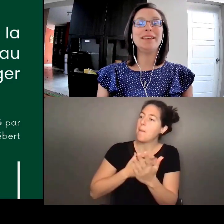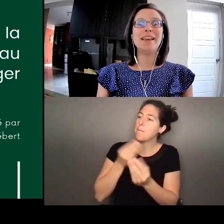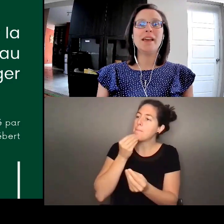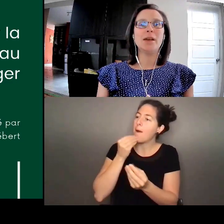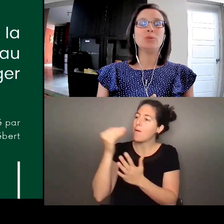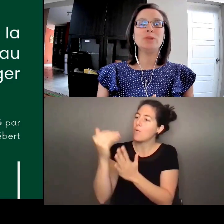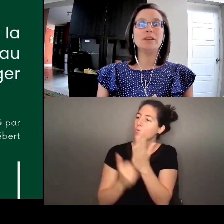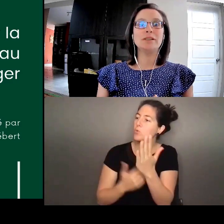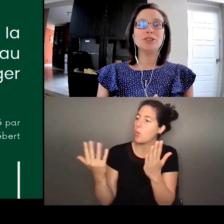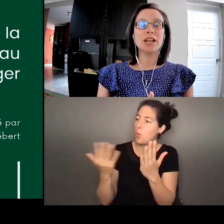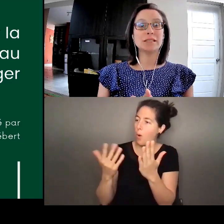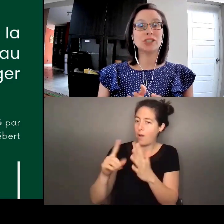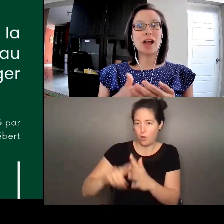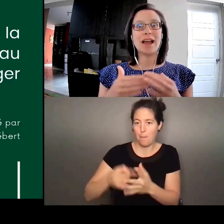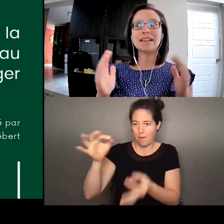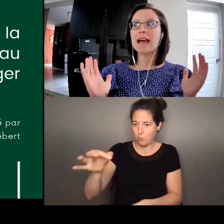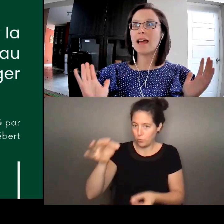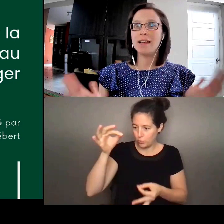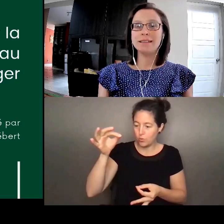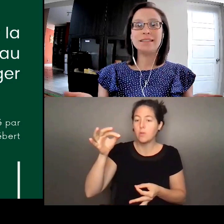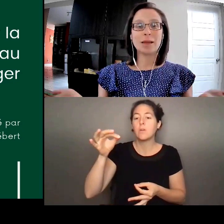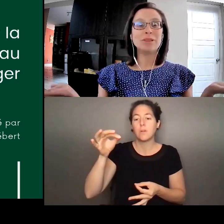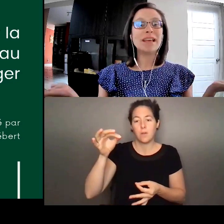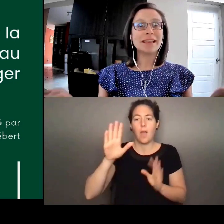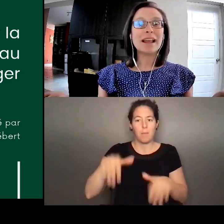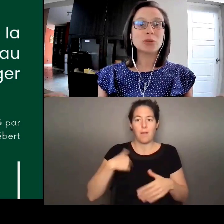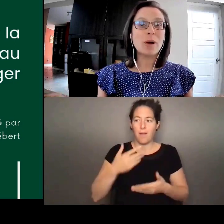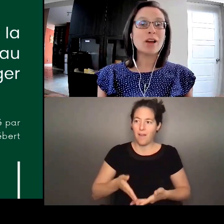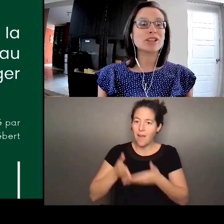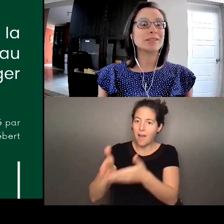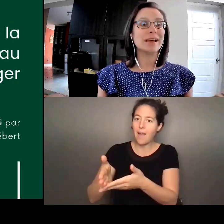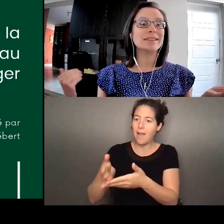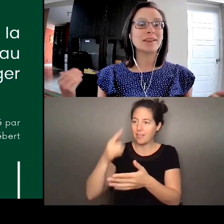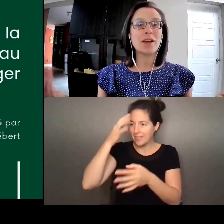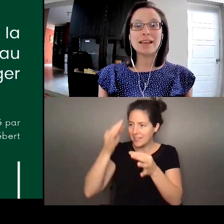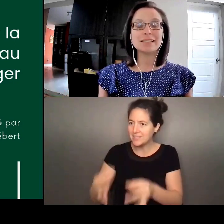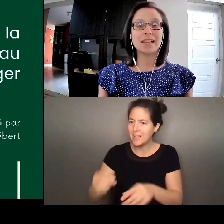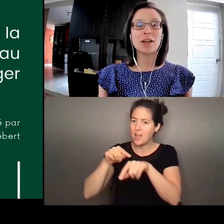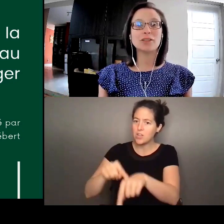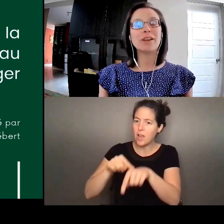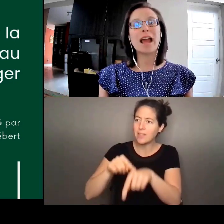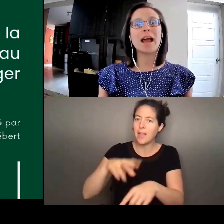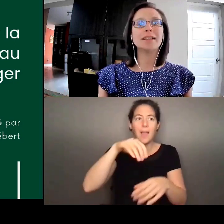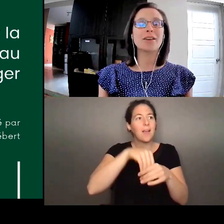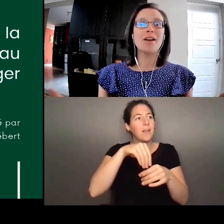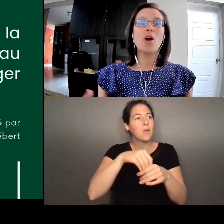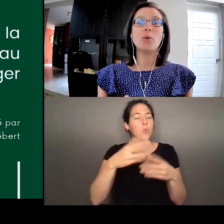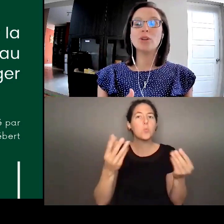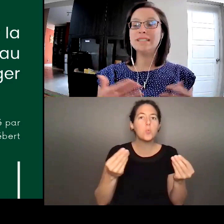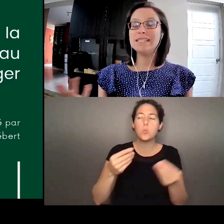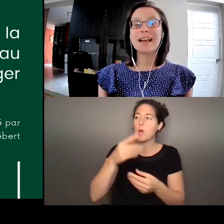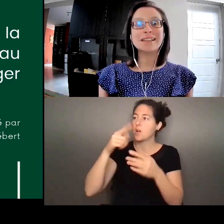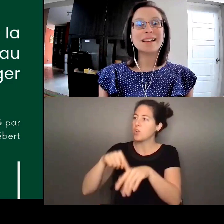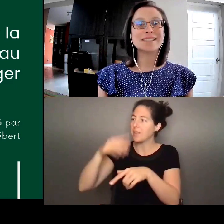famille. Puis, je leur aide à déterminer à quel endroit leur jardin intérieur et extérieur devrait être. On